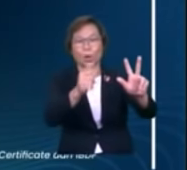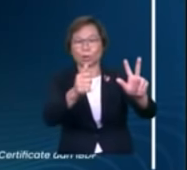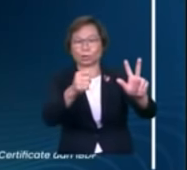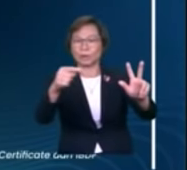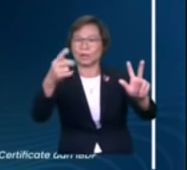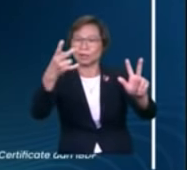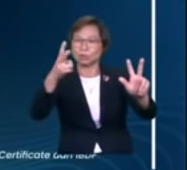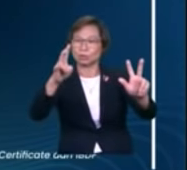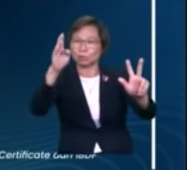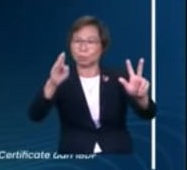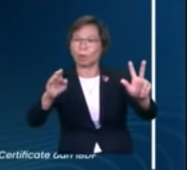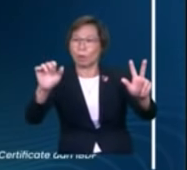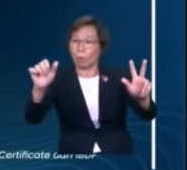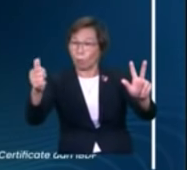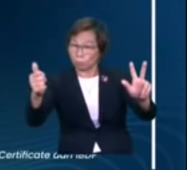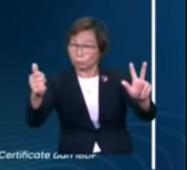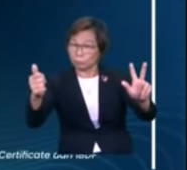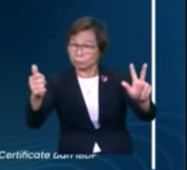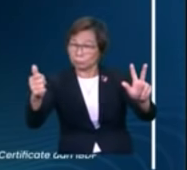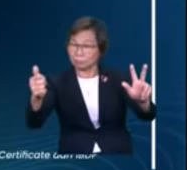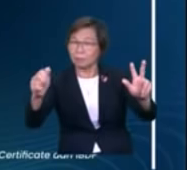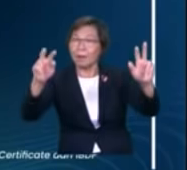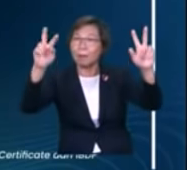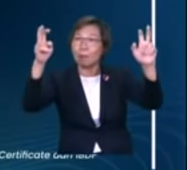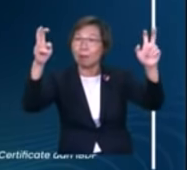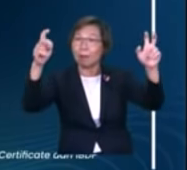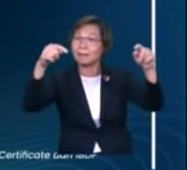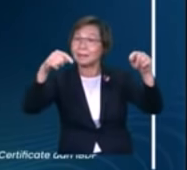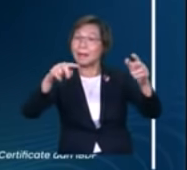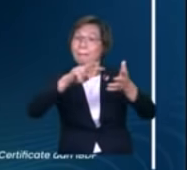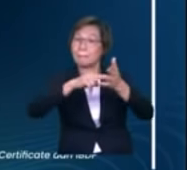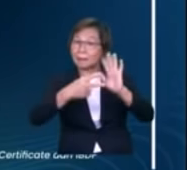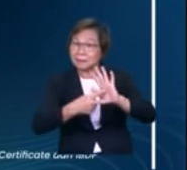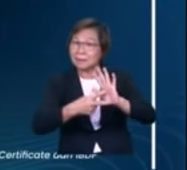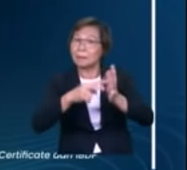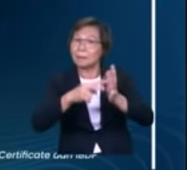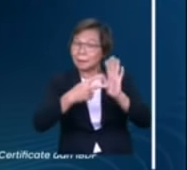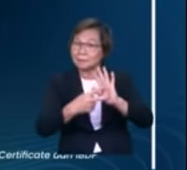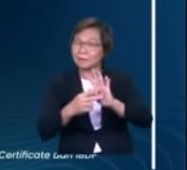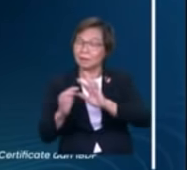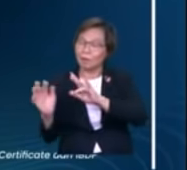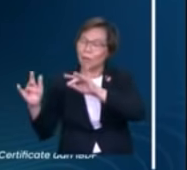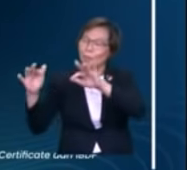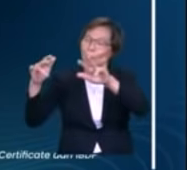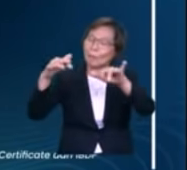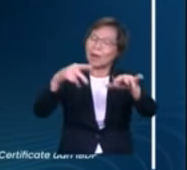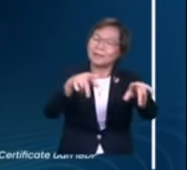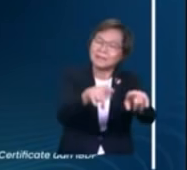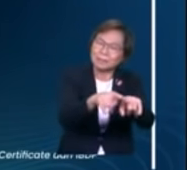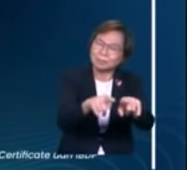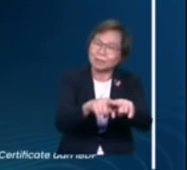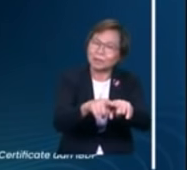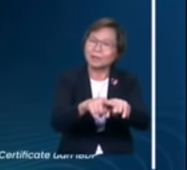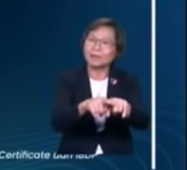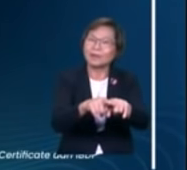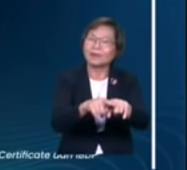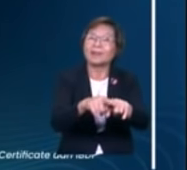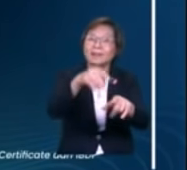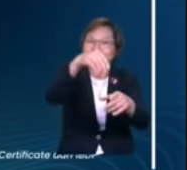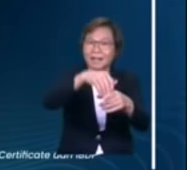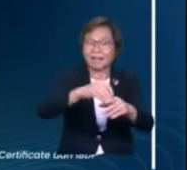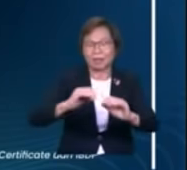hingga 17 coba dalam konteks ini kehadirannya adalah samo seperti kehadiran